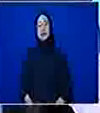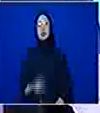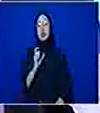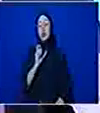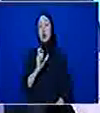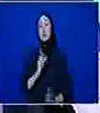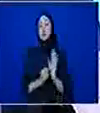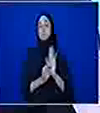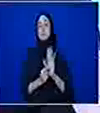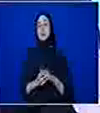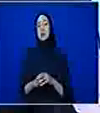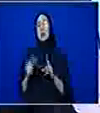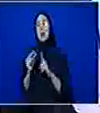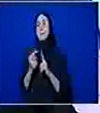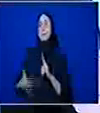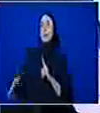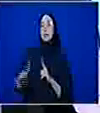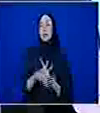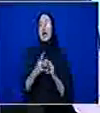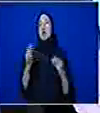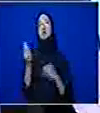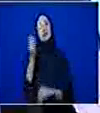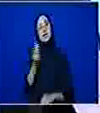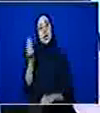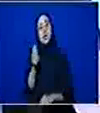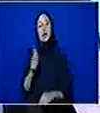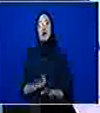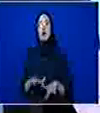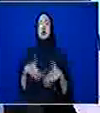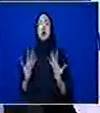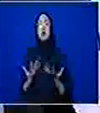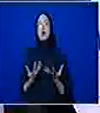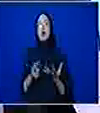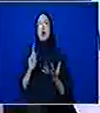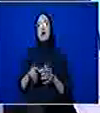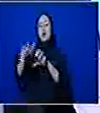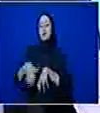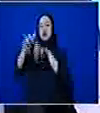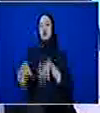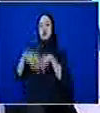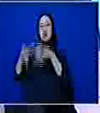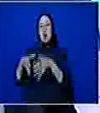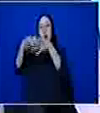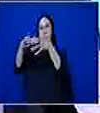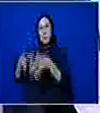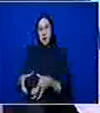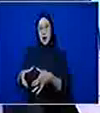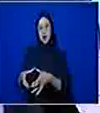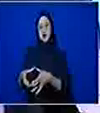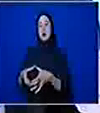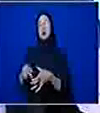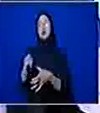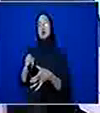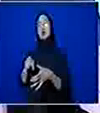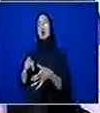misalnya pantai wisata, ada juga yang lubang galian yang telah dikerjakan tambang